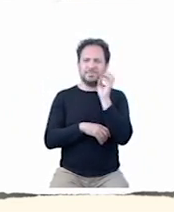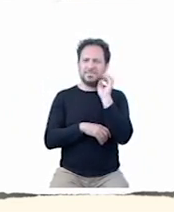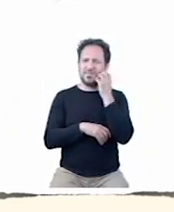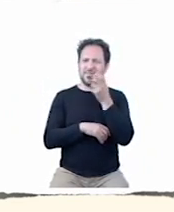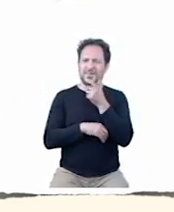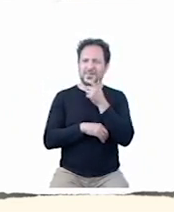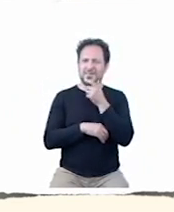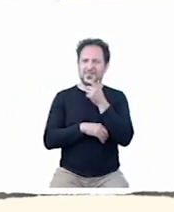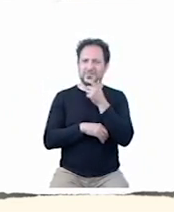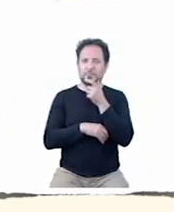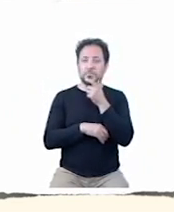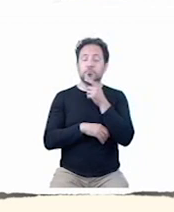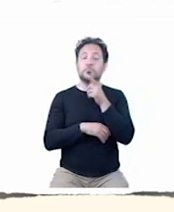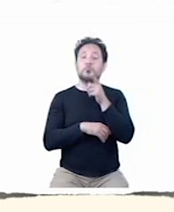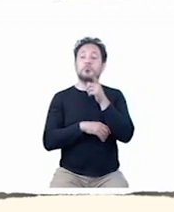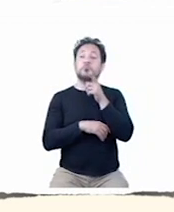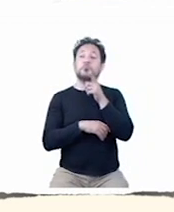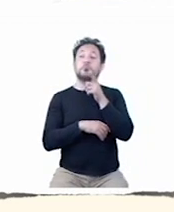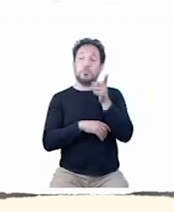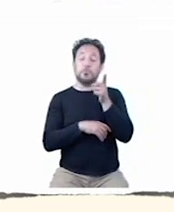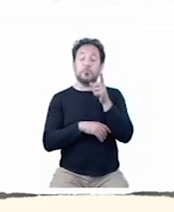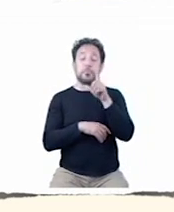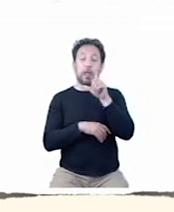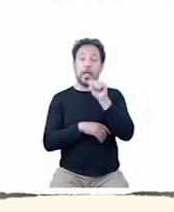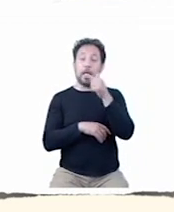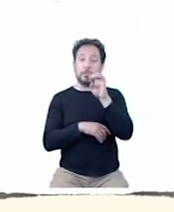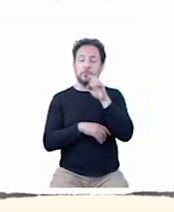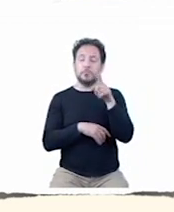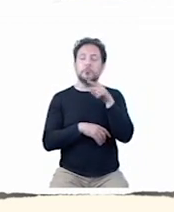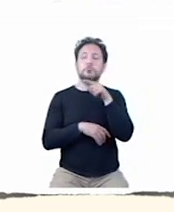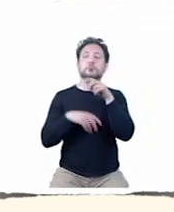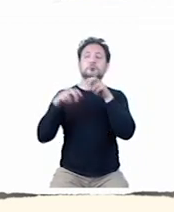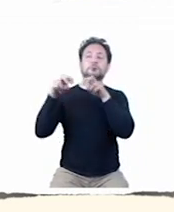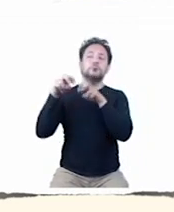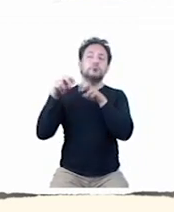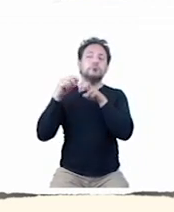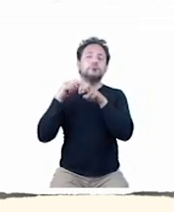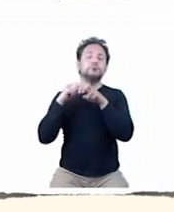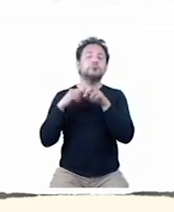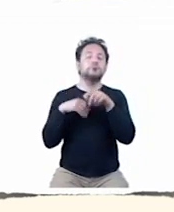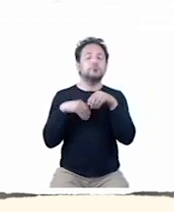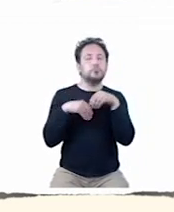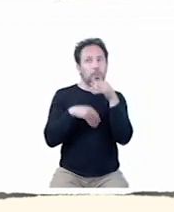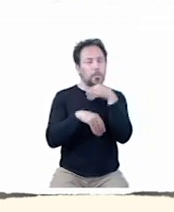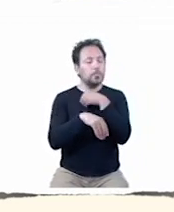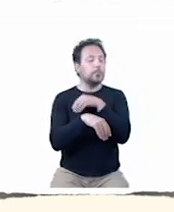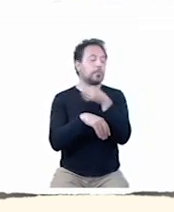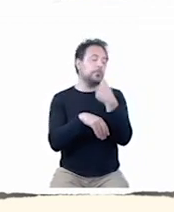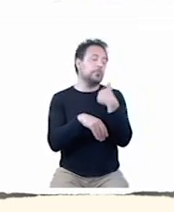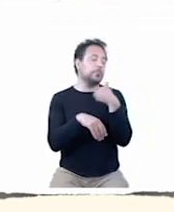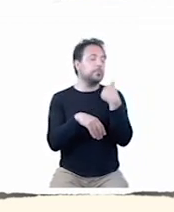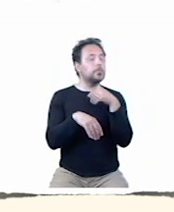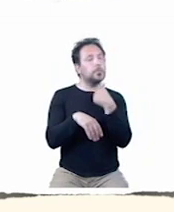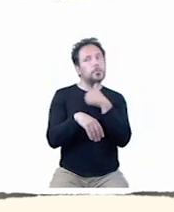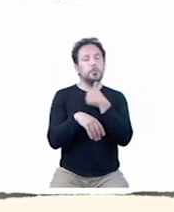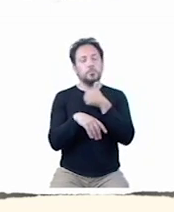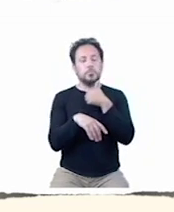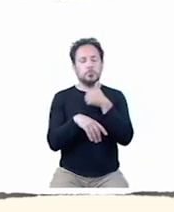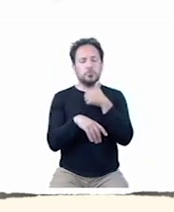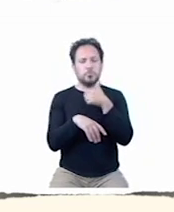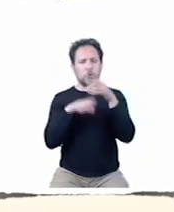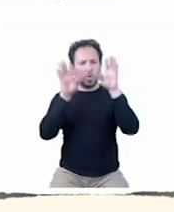Lo leccò. Qualcosa di strano stava accadendo. Rocky ricambiò le